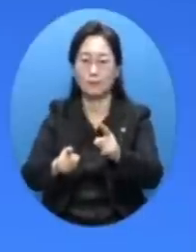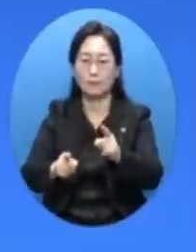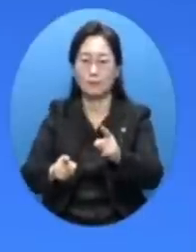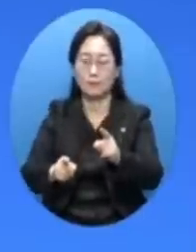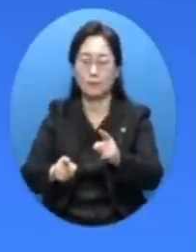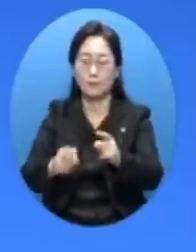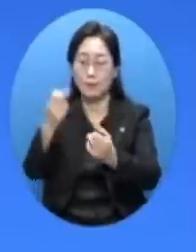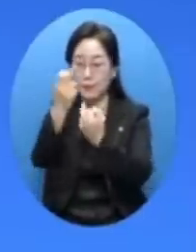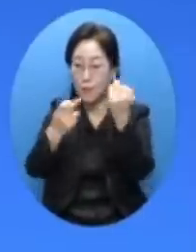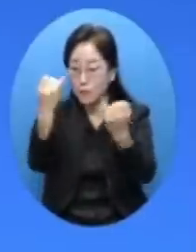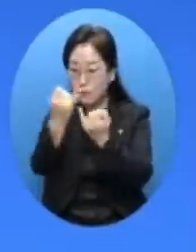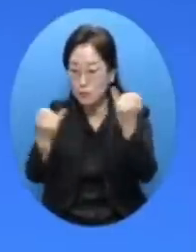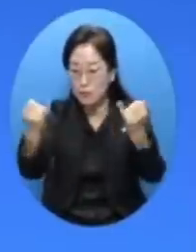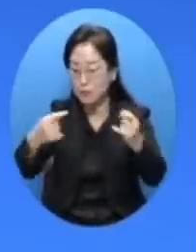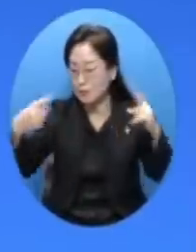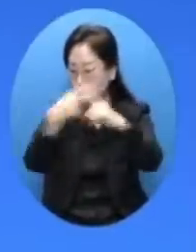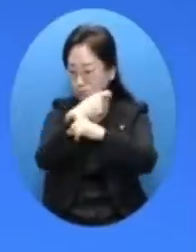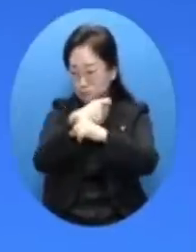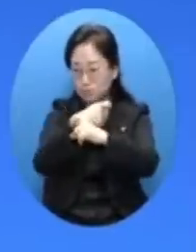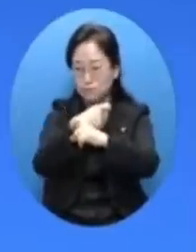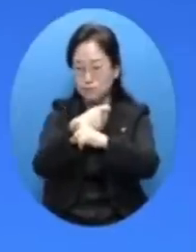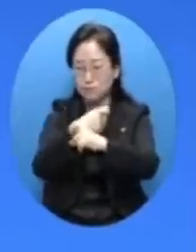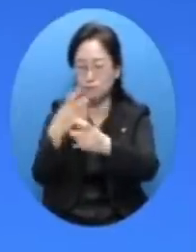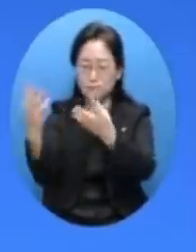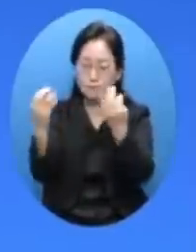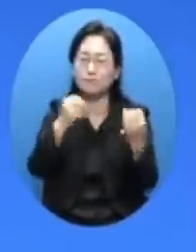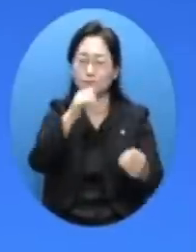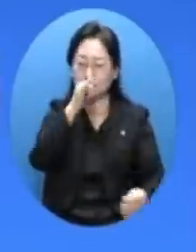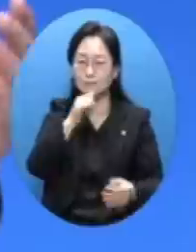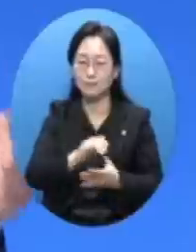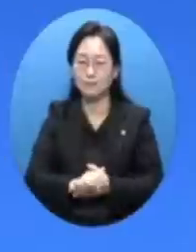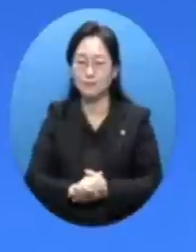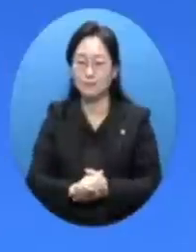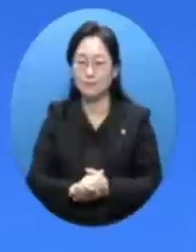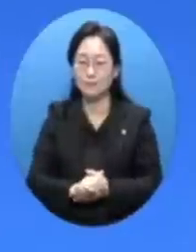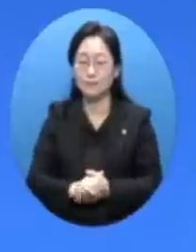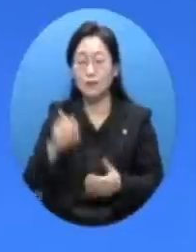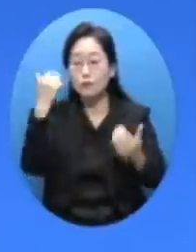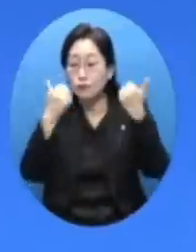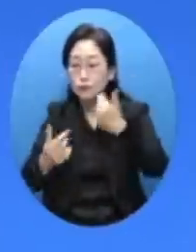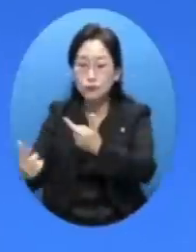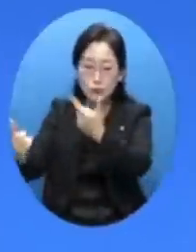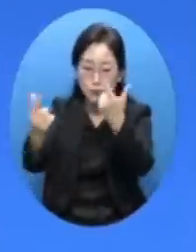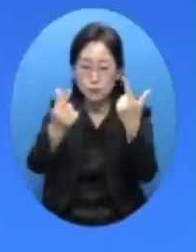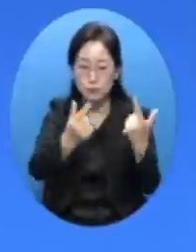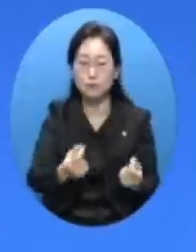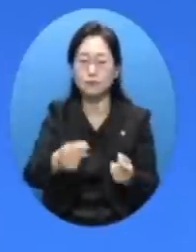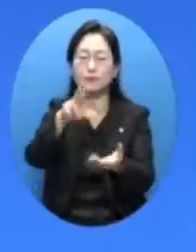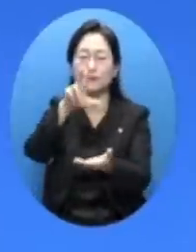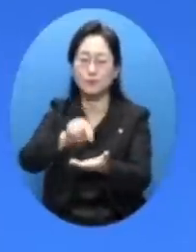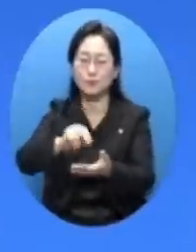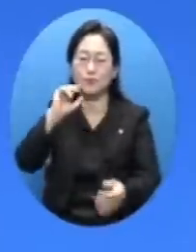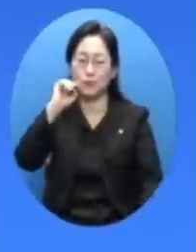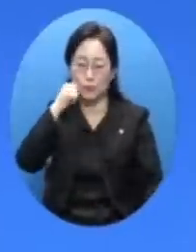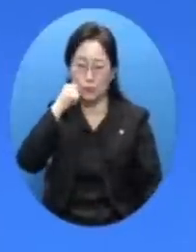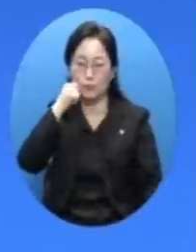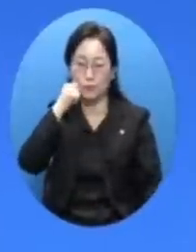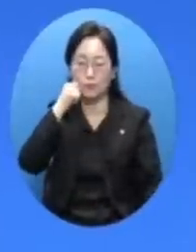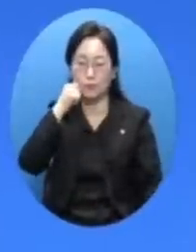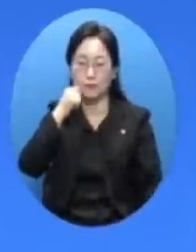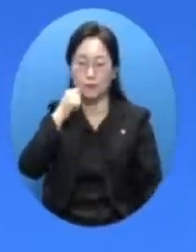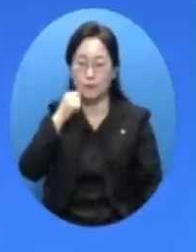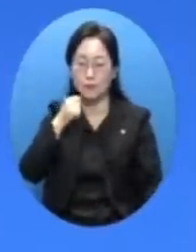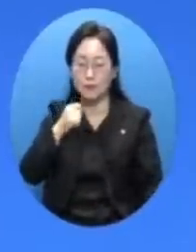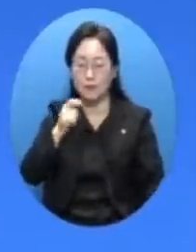형들 간에 원수처럼 지내는 경우도 있는 것을 우리가 봅니다. 누구에게나 이런 문제와 어려움 마음을